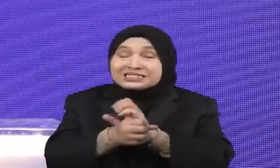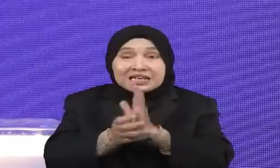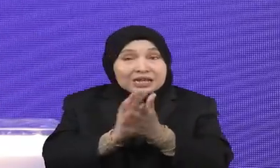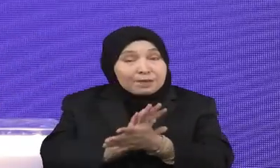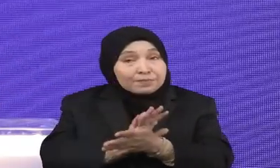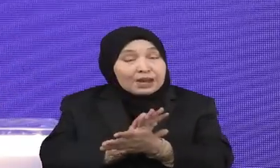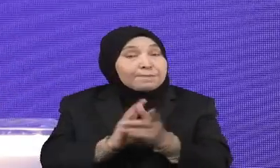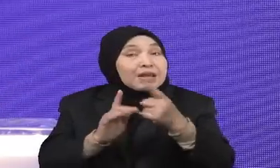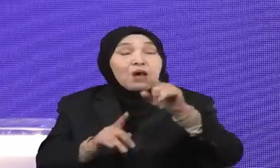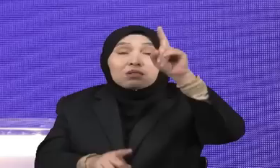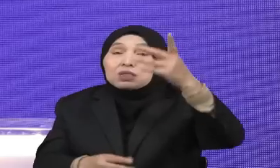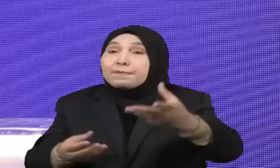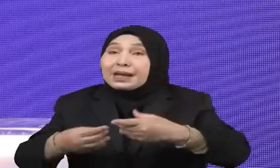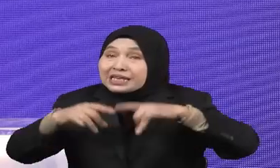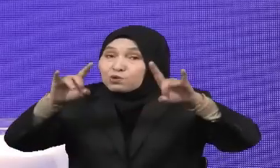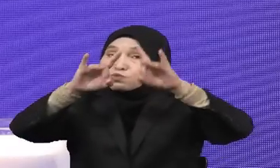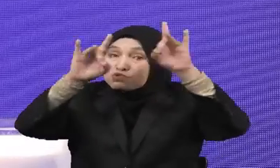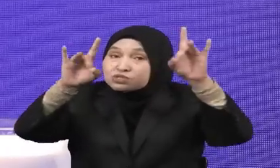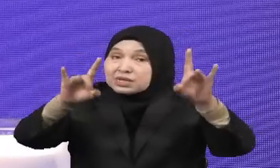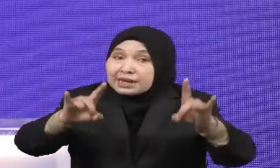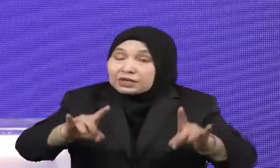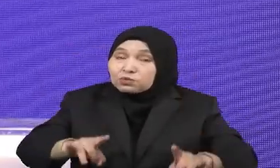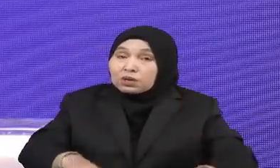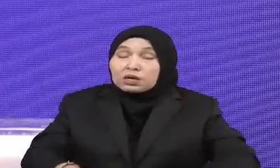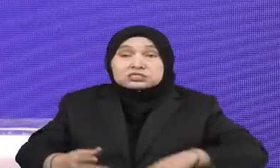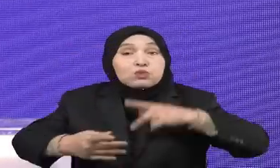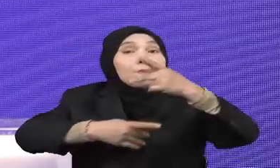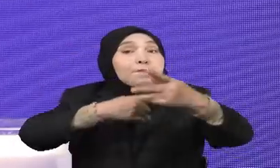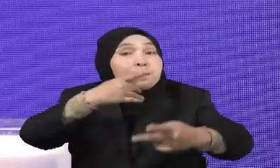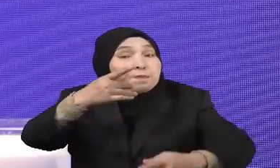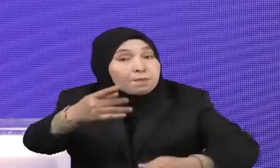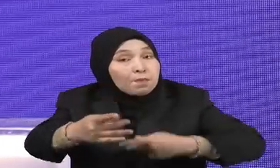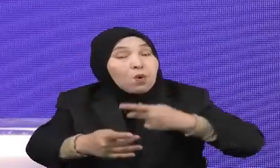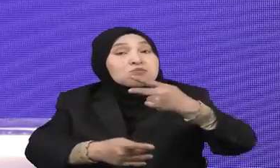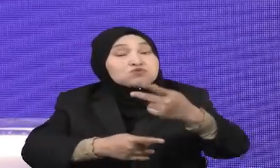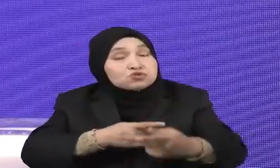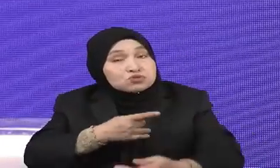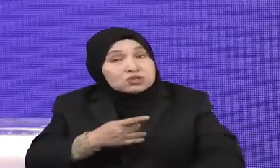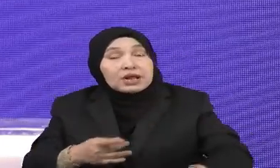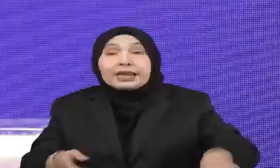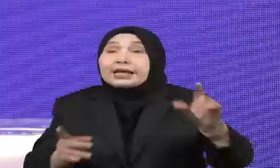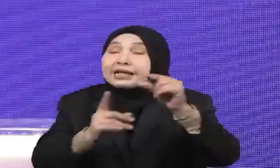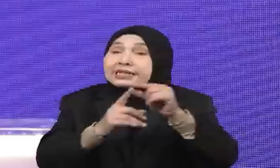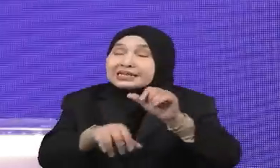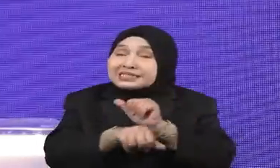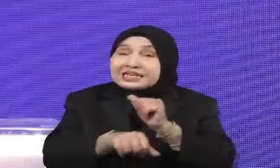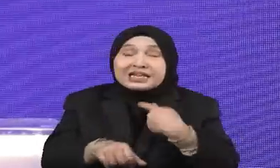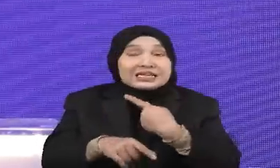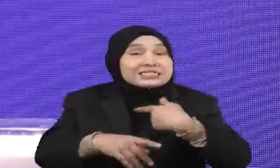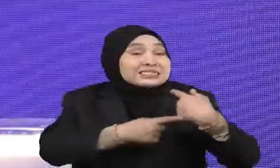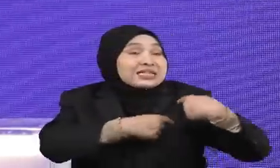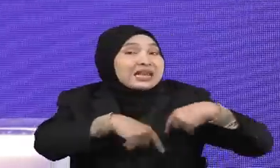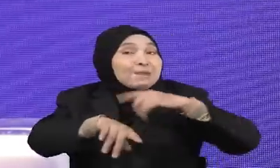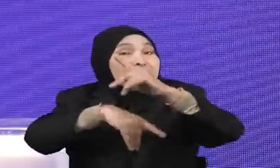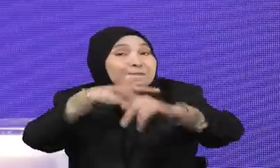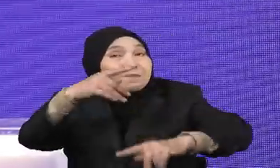bila Allah bagi ujian Ia adalah satu proses yail maksudnya kata kerja kita sedang memproses